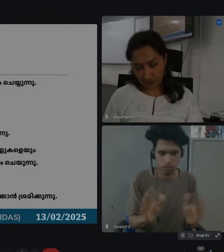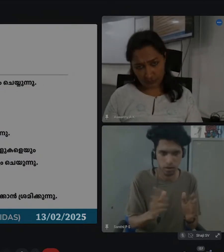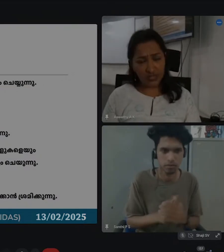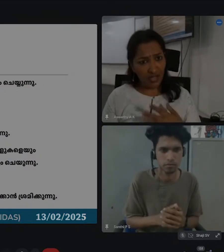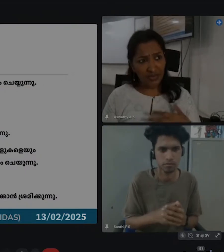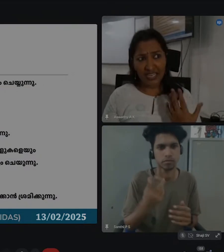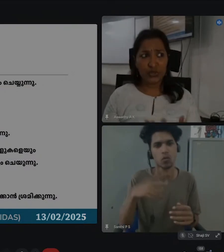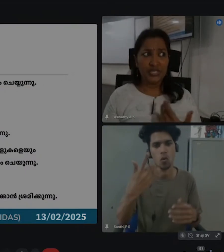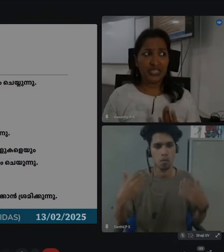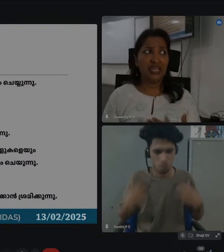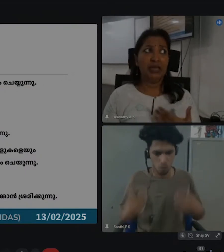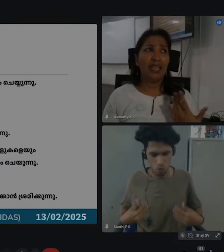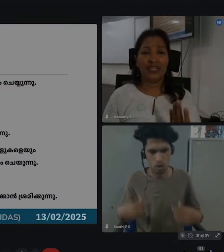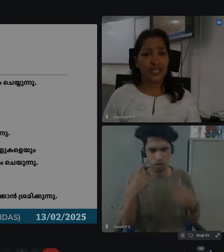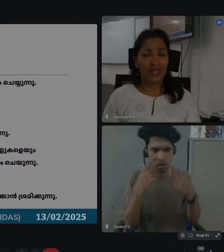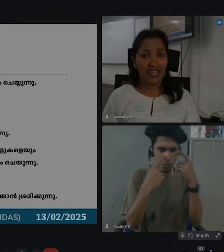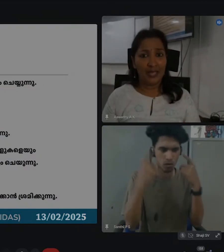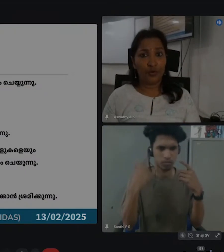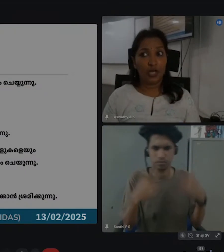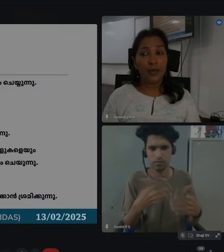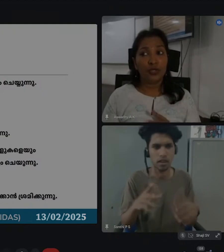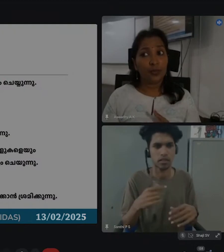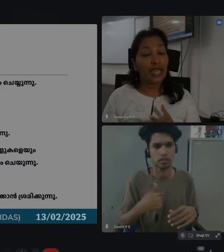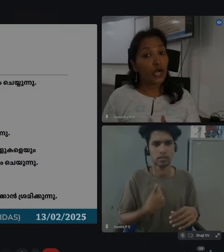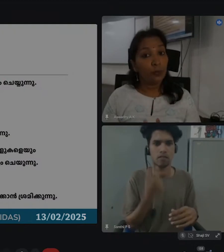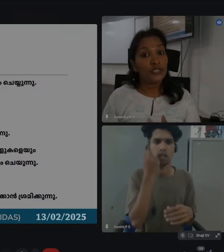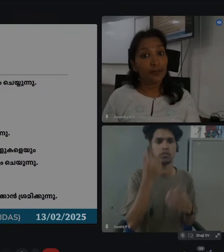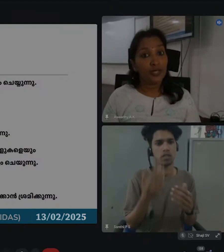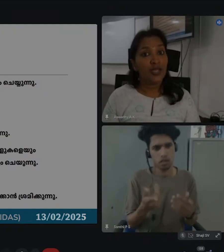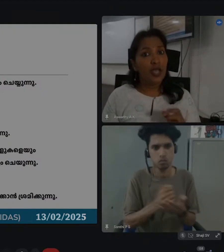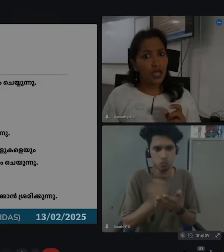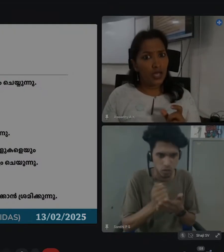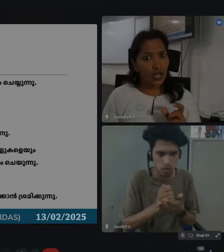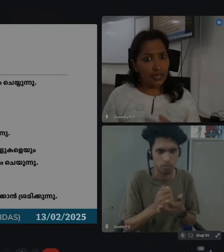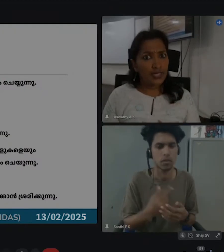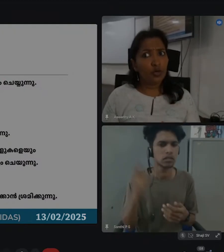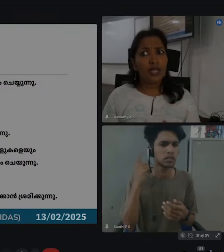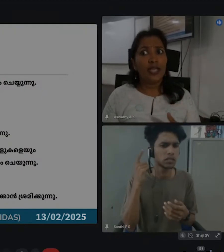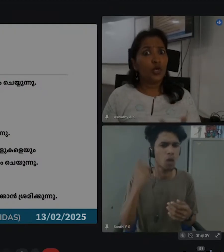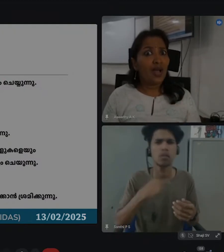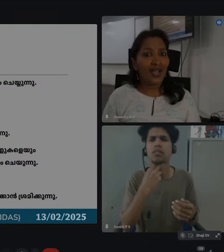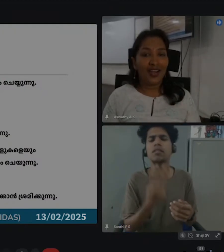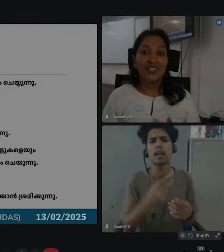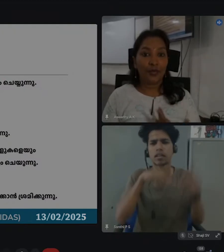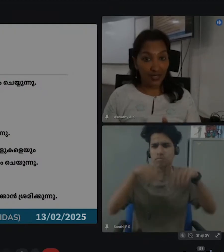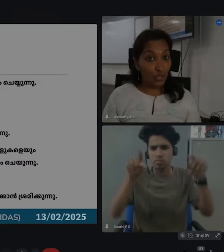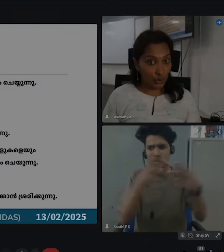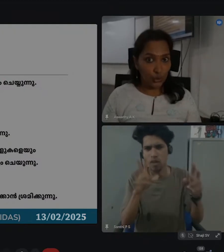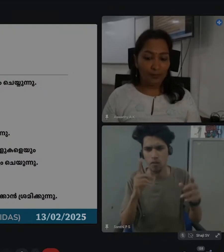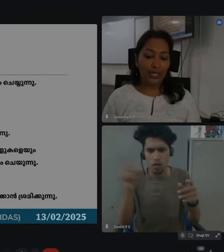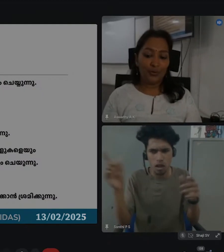ശ്രമിക്കുന്നു. അവർ കളിച്ചുകൊണ്ടിരിക്കുന്നതിനിടയിൽ പല പല ശബ്ദങ്ങളെല്ലാം ഉണ്ടാകും. അപ്പൊ നമുക്ക് കേൾക്കുമ്പോൾ ചിലപ്പോൾ അത് അർത്ഥമുള്ള ഏതോ വാക്കാണെന്ന്